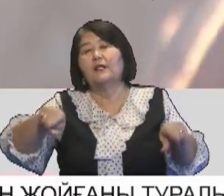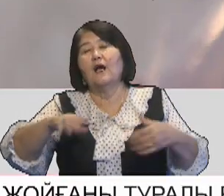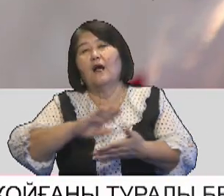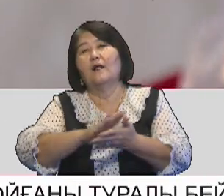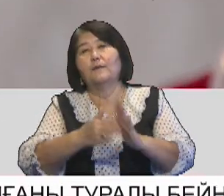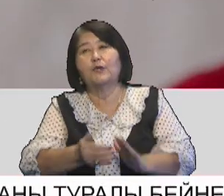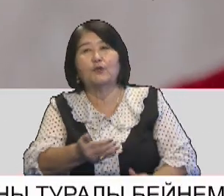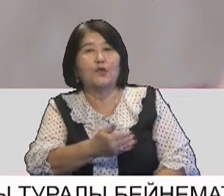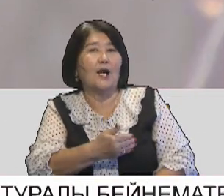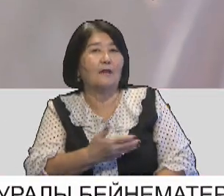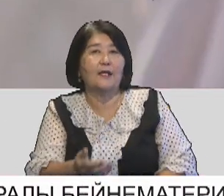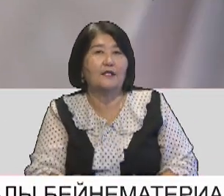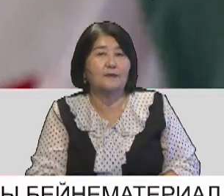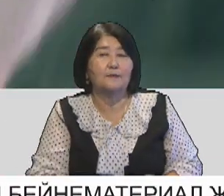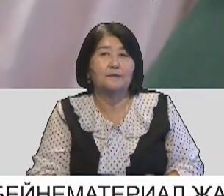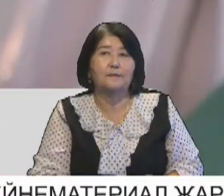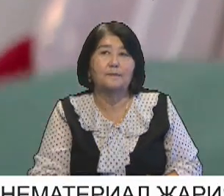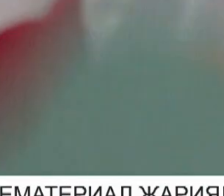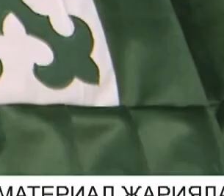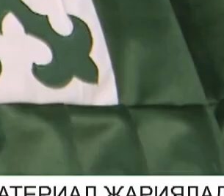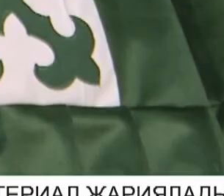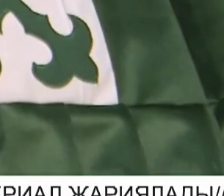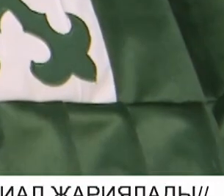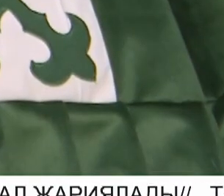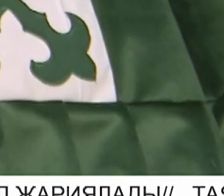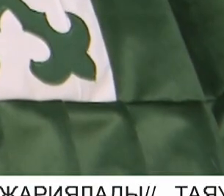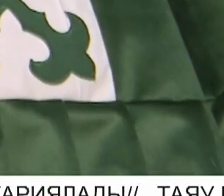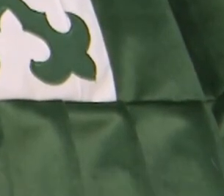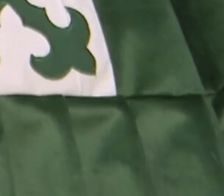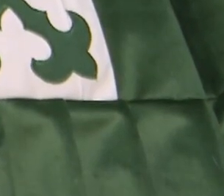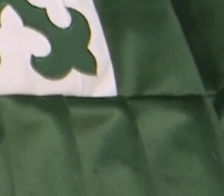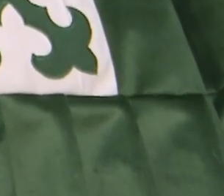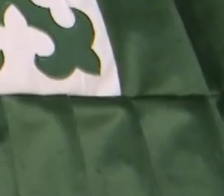қалайды. Шекизат Жалғасқызы, Рамазан Жүсіпбек, Шапағат Жаппасбай, Қызылорда телеарнасы.